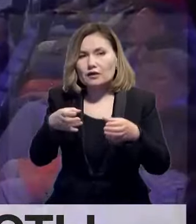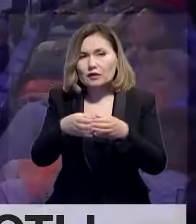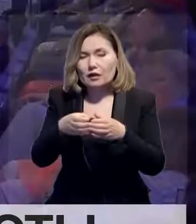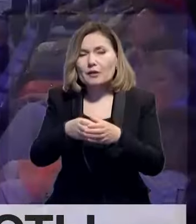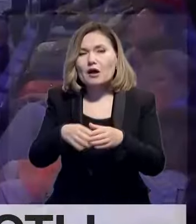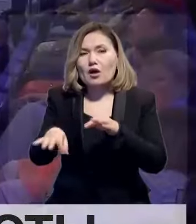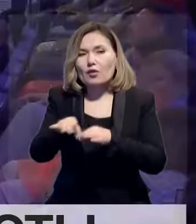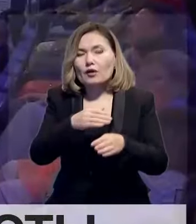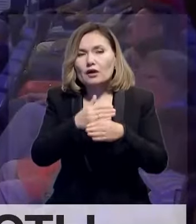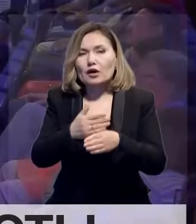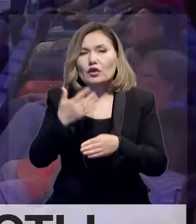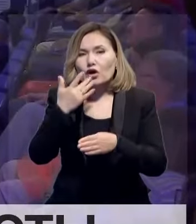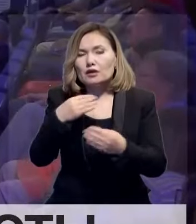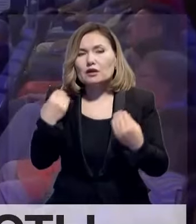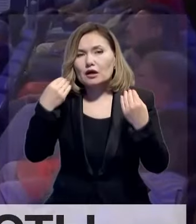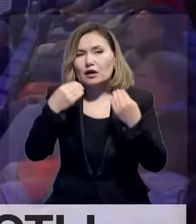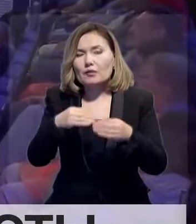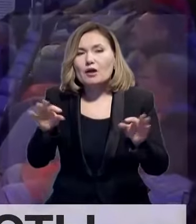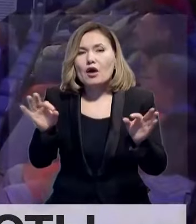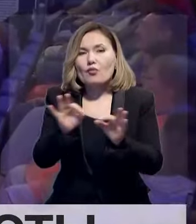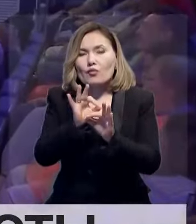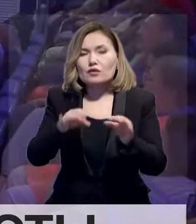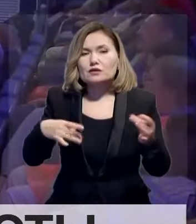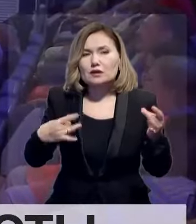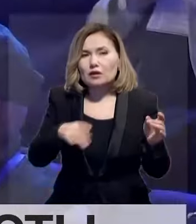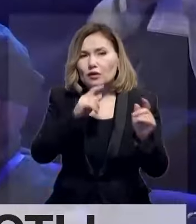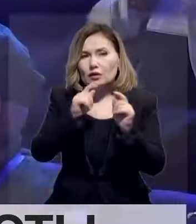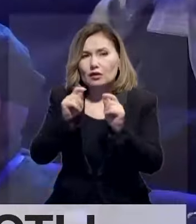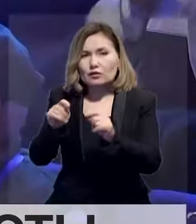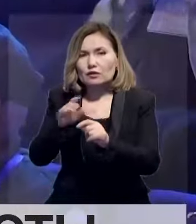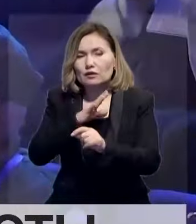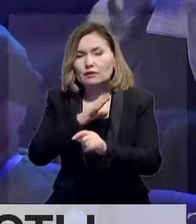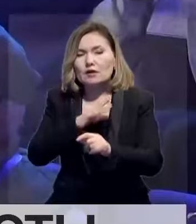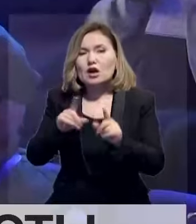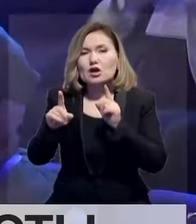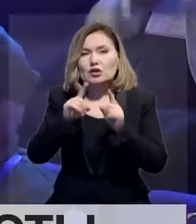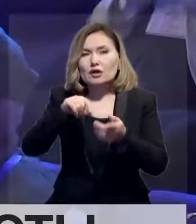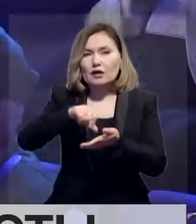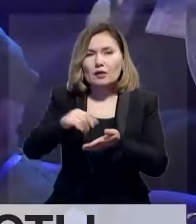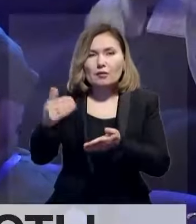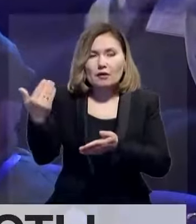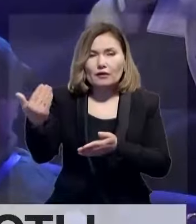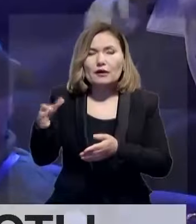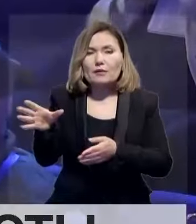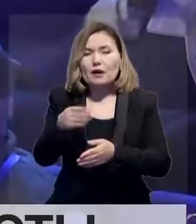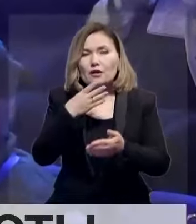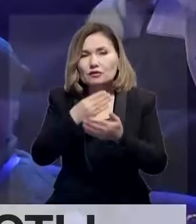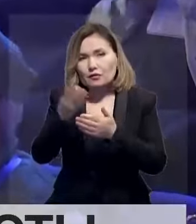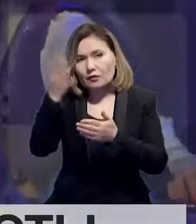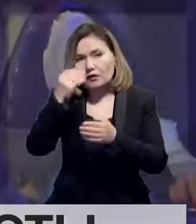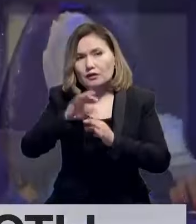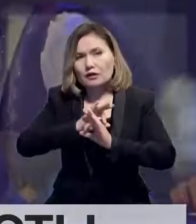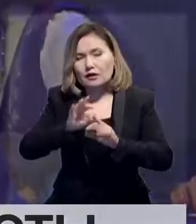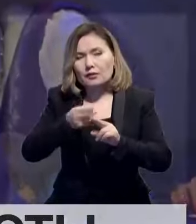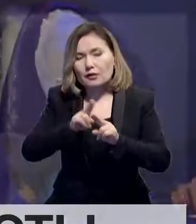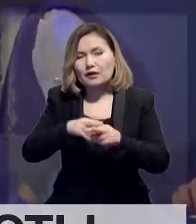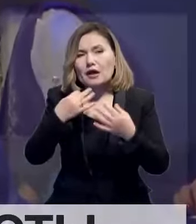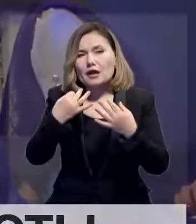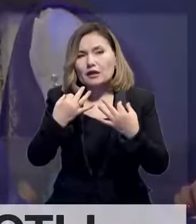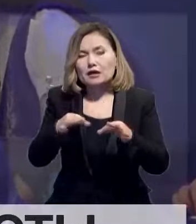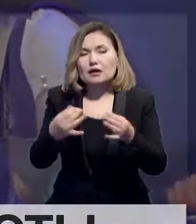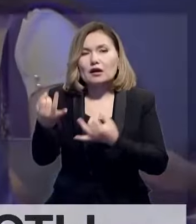жобасы аясында ұлттық киімдер мен музыкалық аспаптар тарту етілген. Жиынға қатысушылардың барлығы өз ойларын ортаға салып, еркін